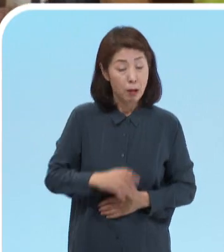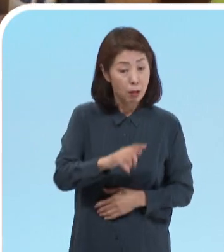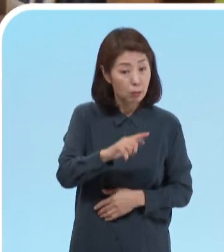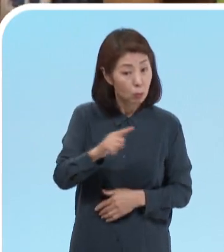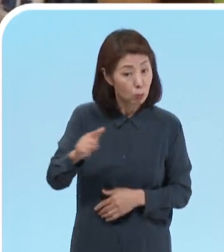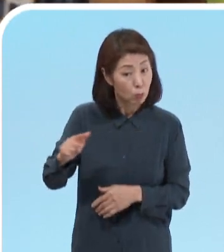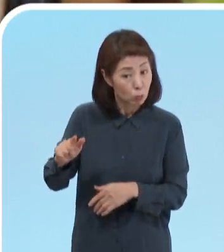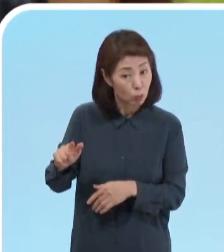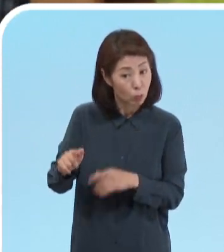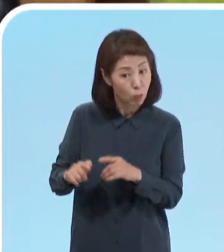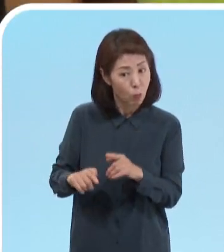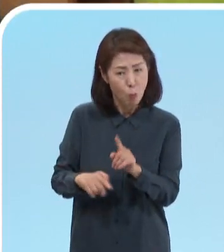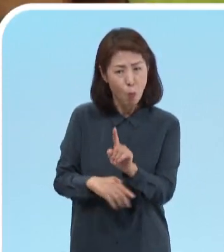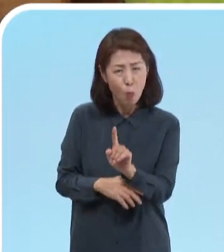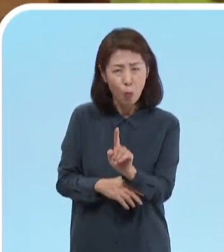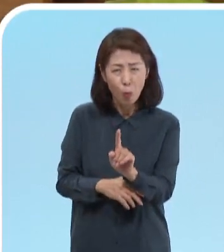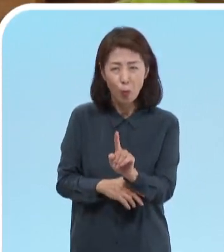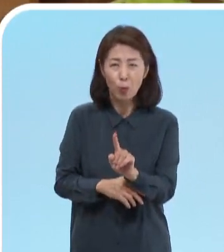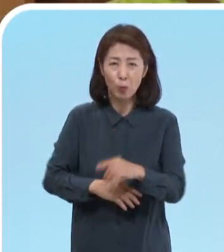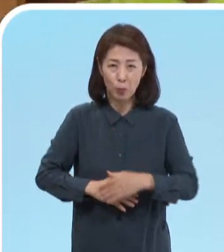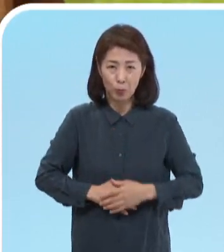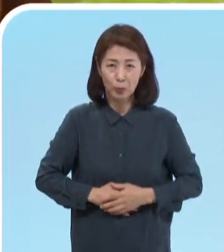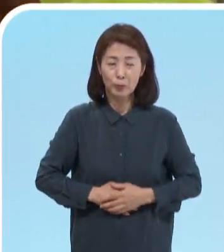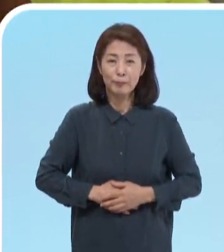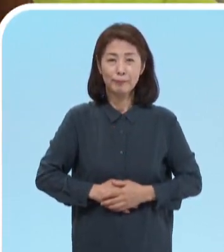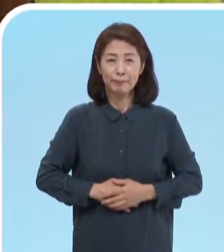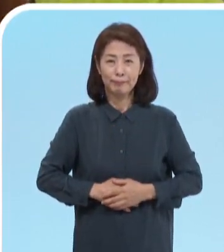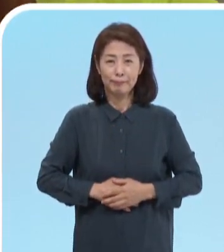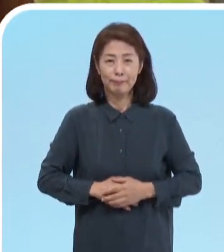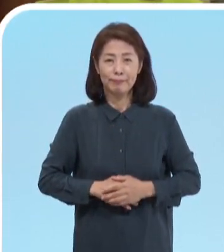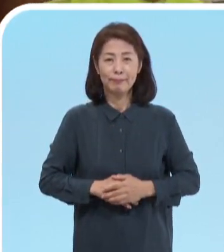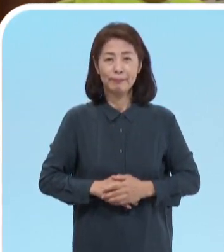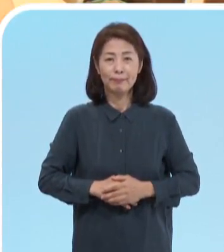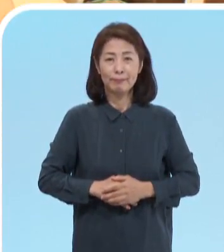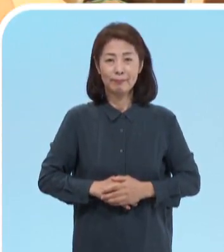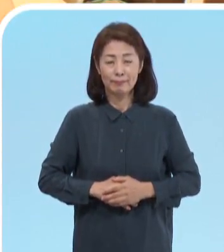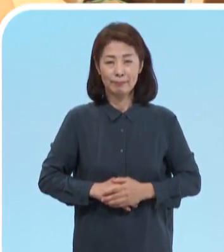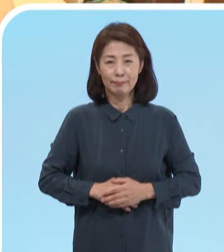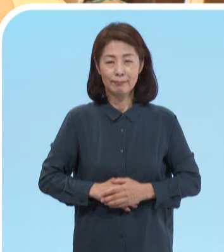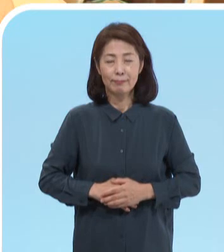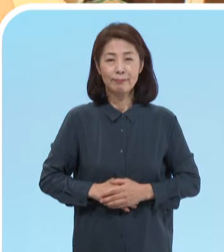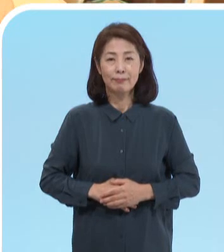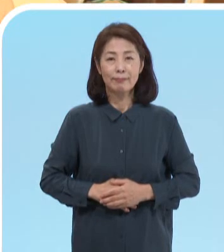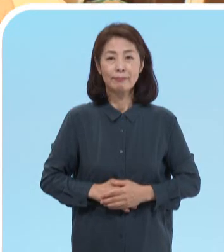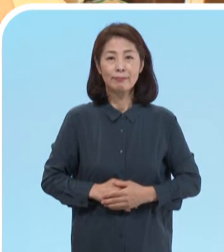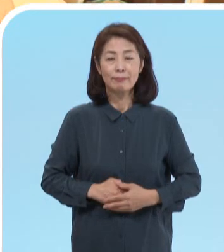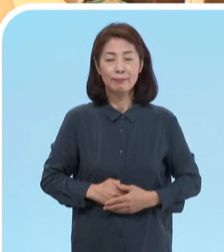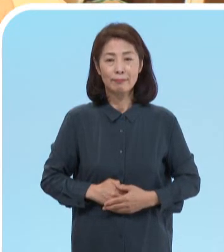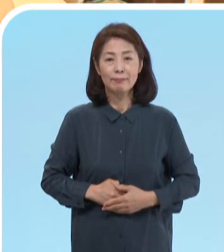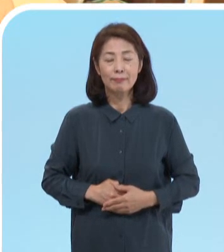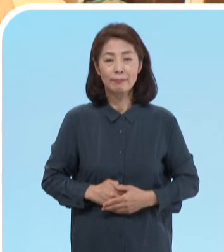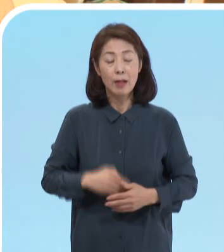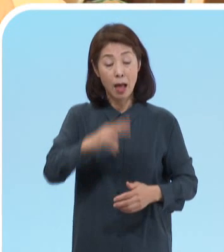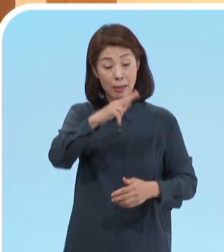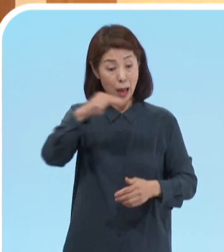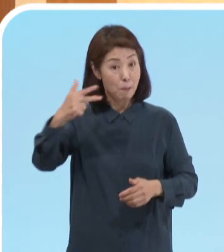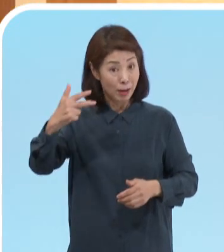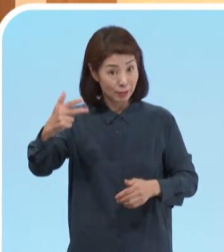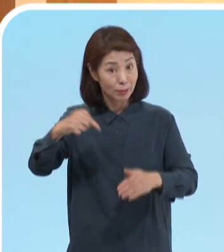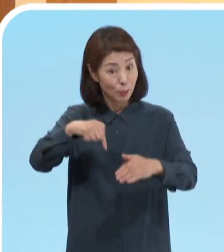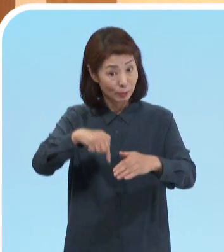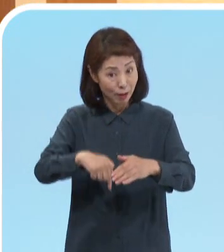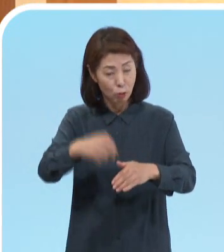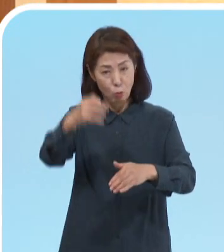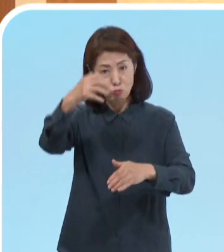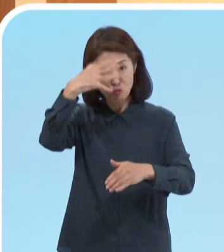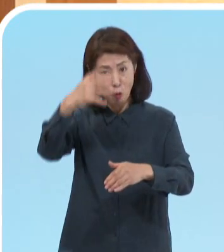とか。え、これ何の展示なんだろう、かわいい。 こちらは丹波市に住む